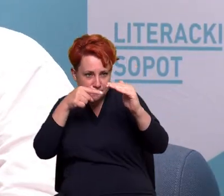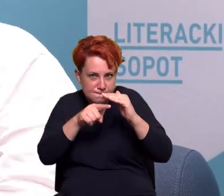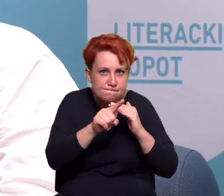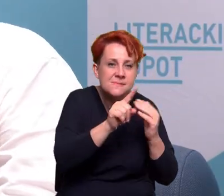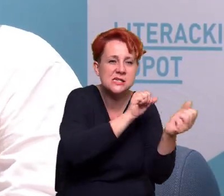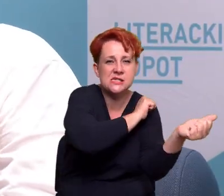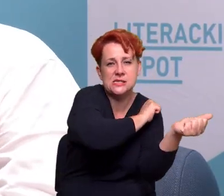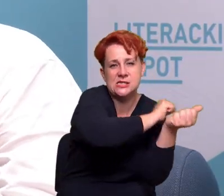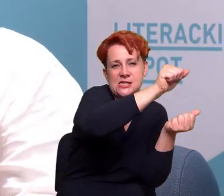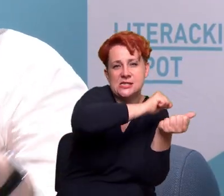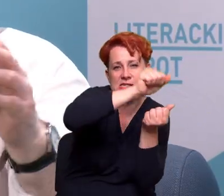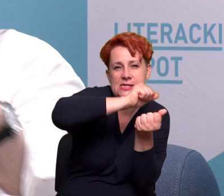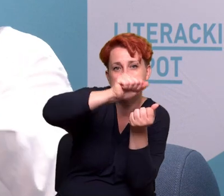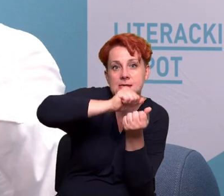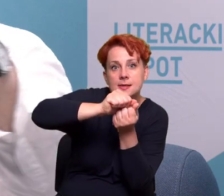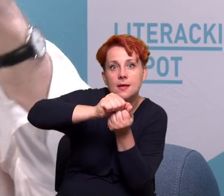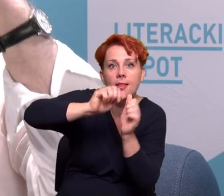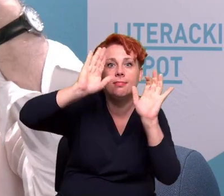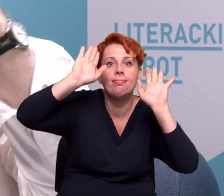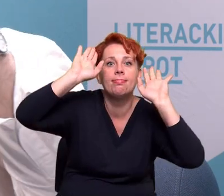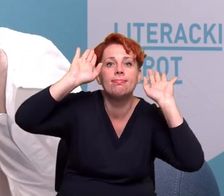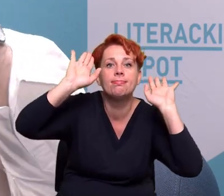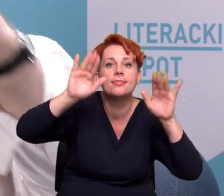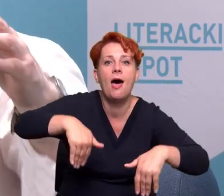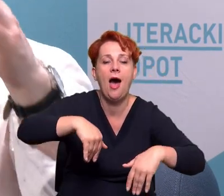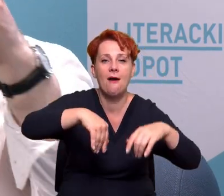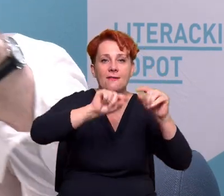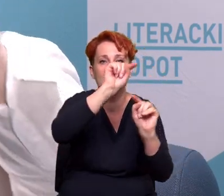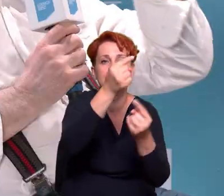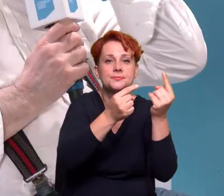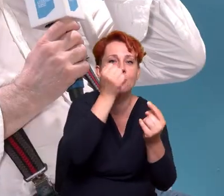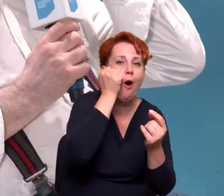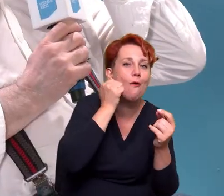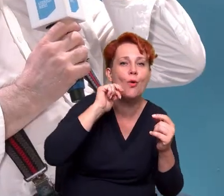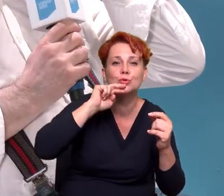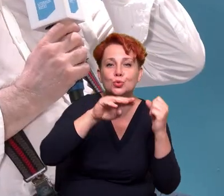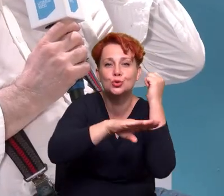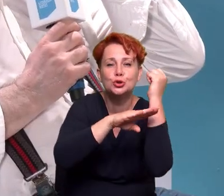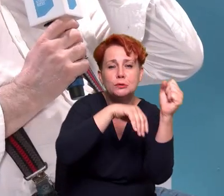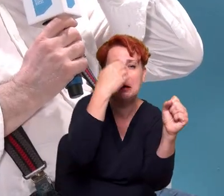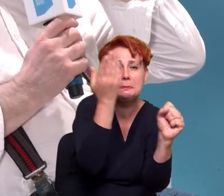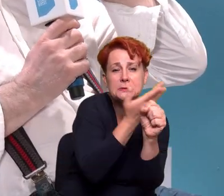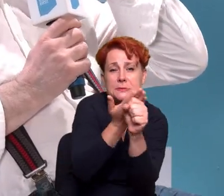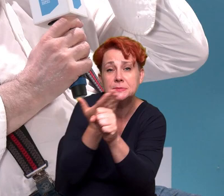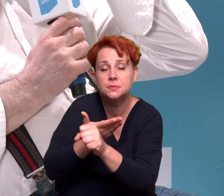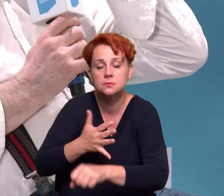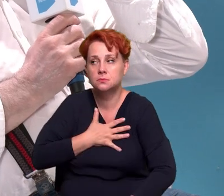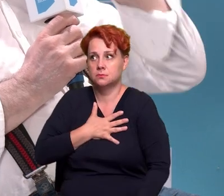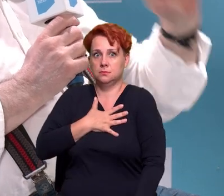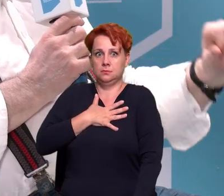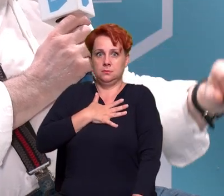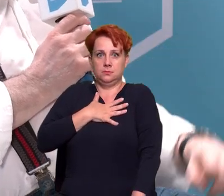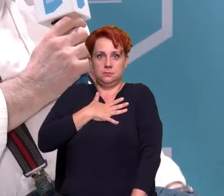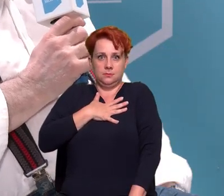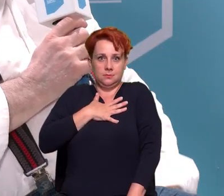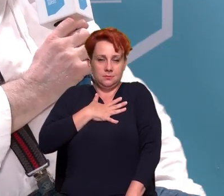mieszkańcach, ale też to się rozszerzało właśnie na to wyrąbywanie sadów. Bardzo mnie to poruszyło,